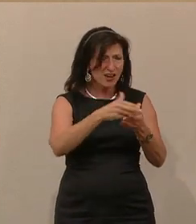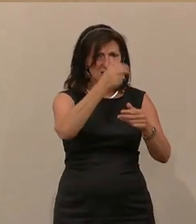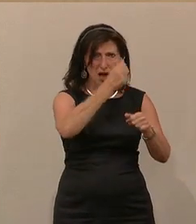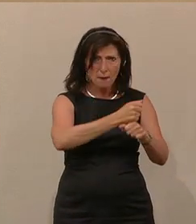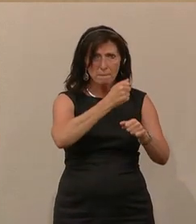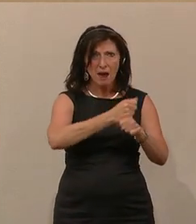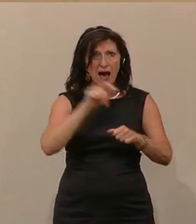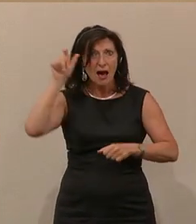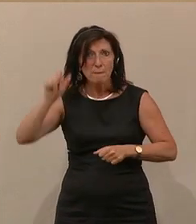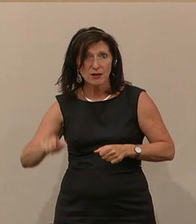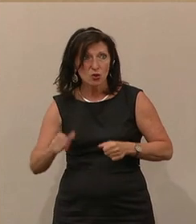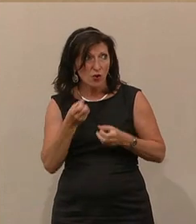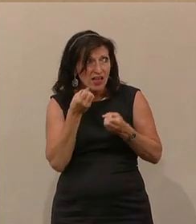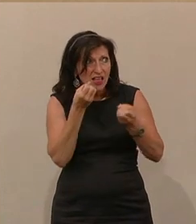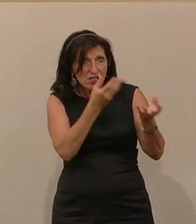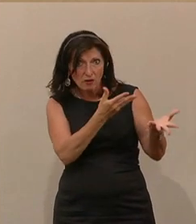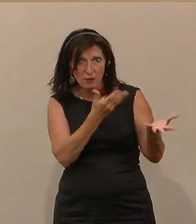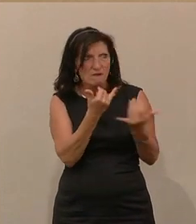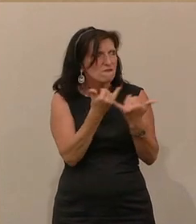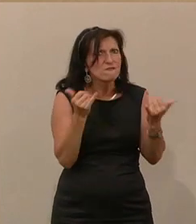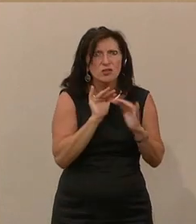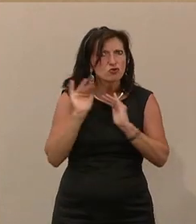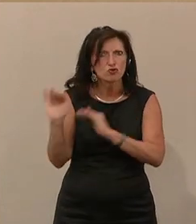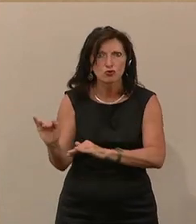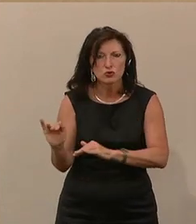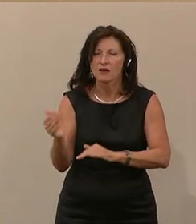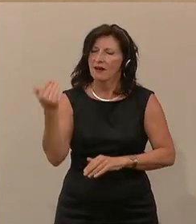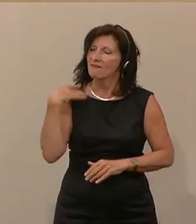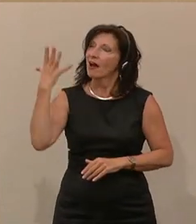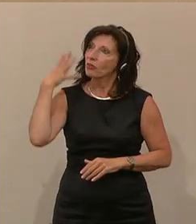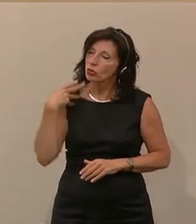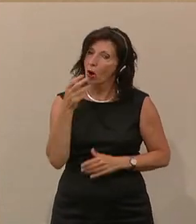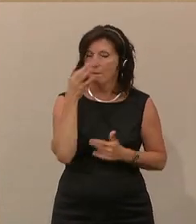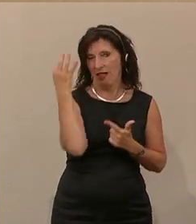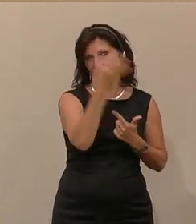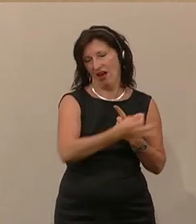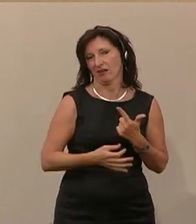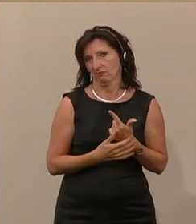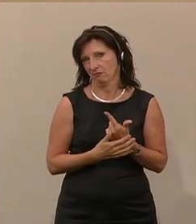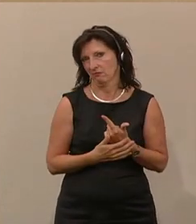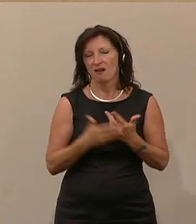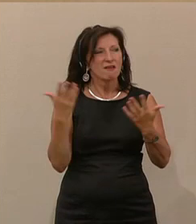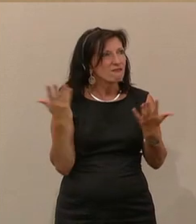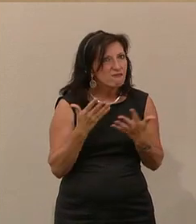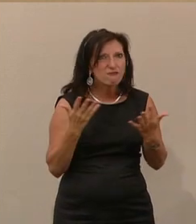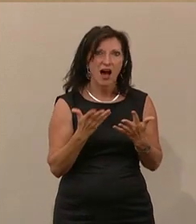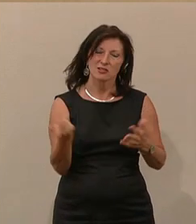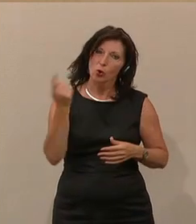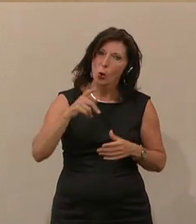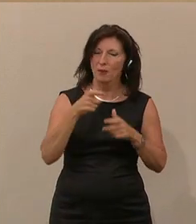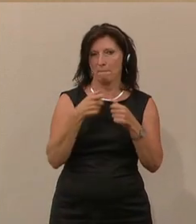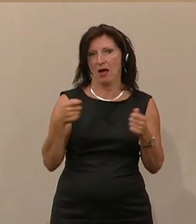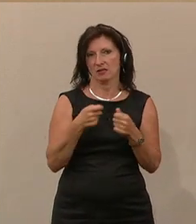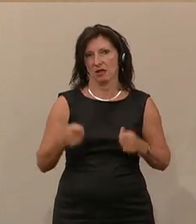bvd geschützt sind ich habe in einer anfrage noch einmal diese frage gestellt welche maßnahmen sie den setzen